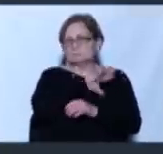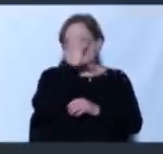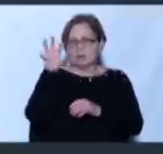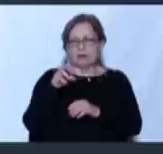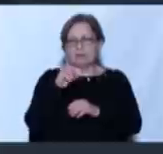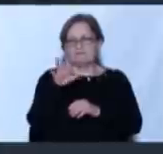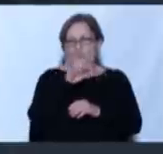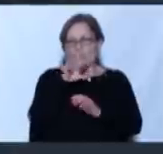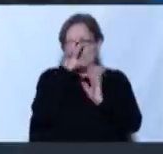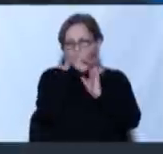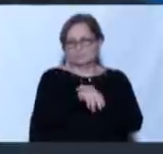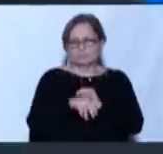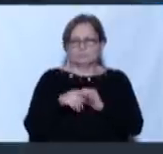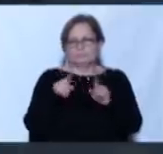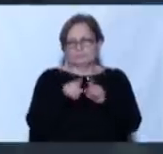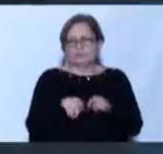ამ დროისათვის მოხდა